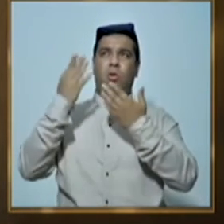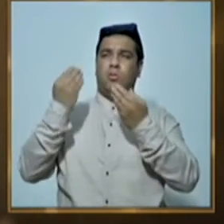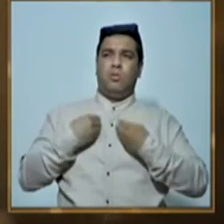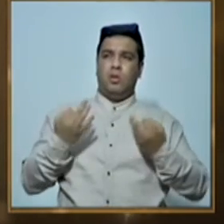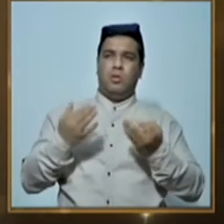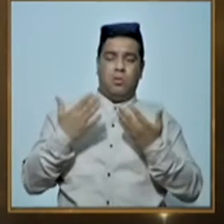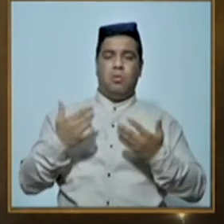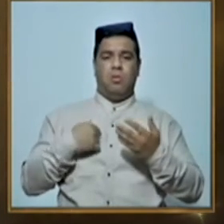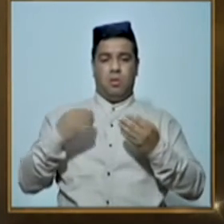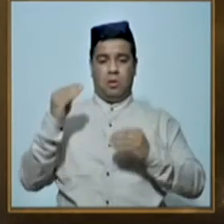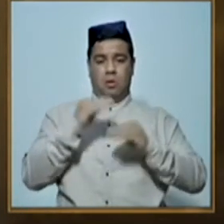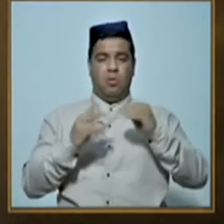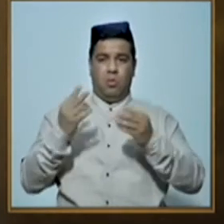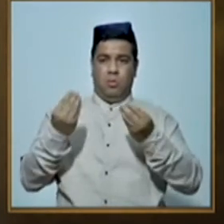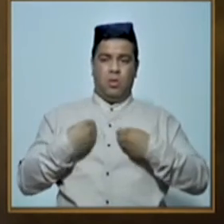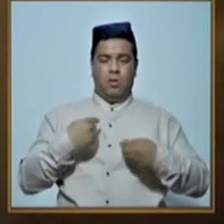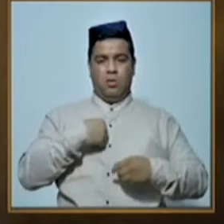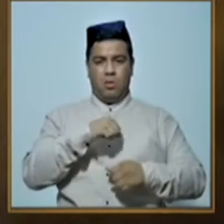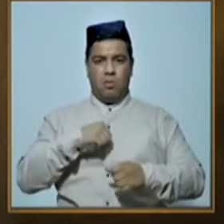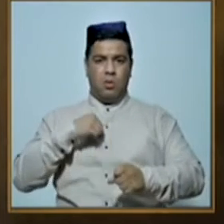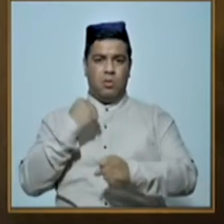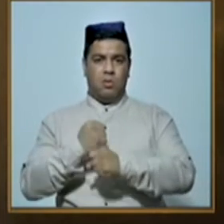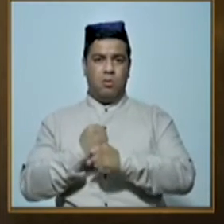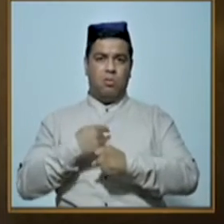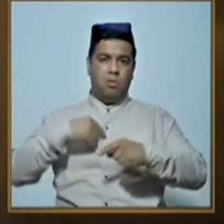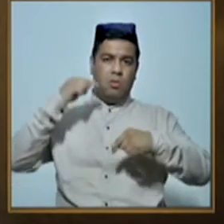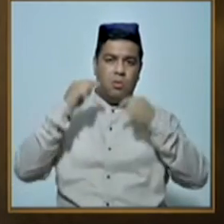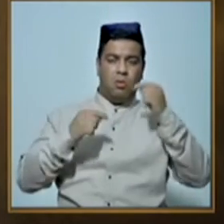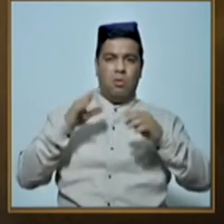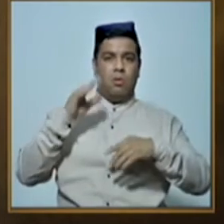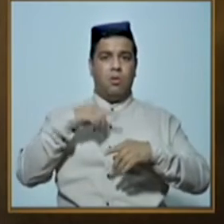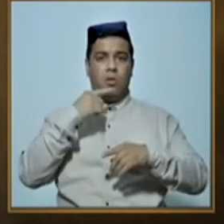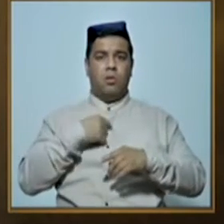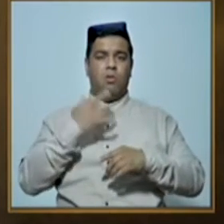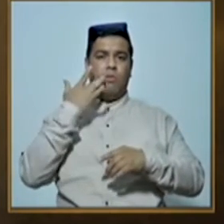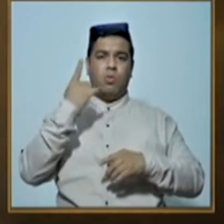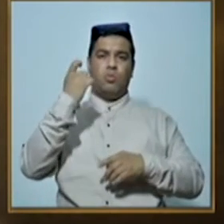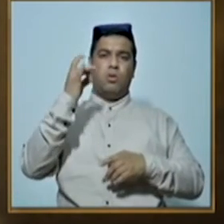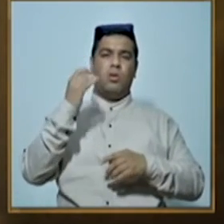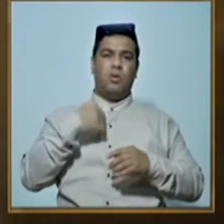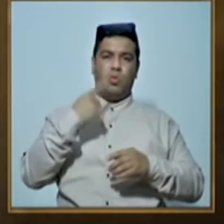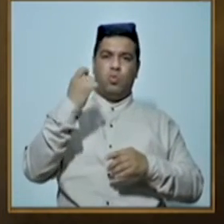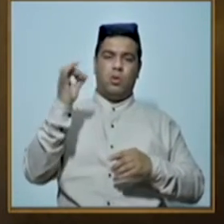demak yaratib qo'yibdi, berib qo'yibdi-yu, lekin boshqalar yuribdi ko'zoqoyda, men har kuni 100 rakat namoz o'qiyapman.